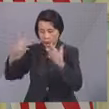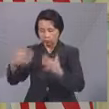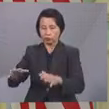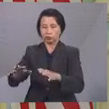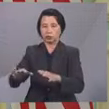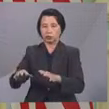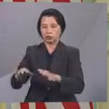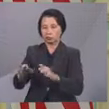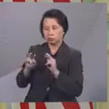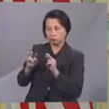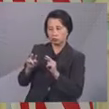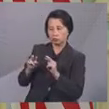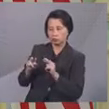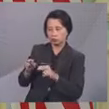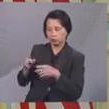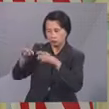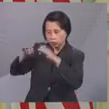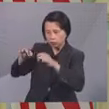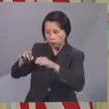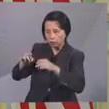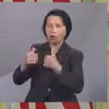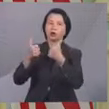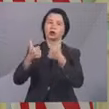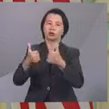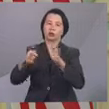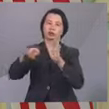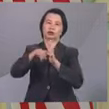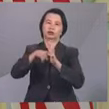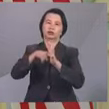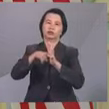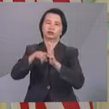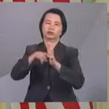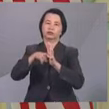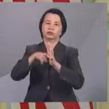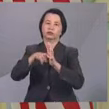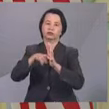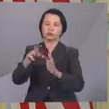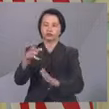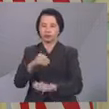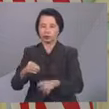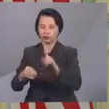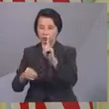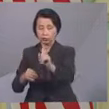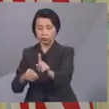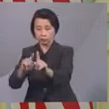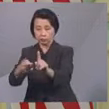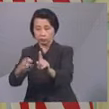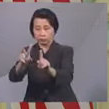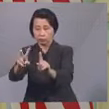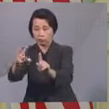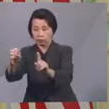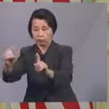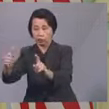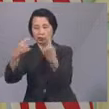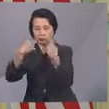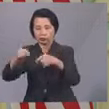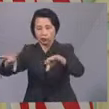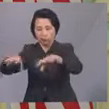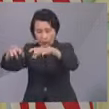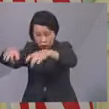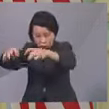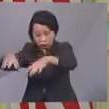pun didapati negatif. Jadi yang 1,200 sedang menjalani